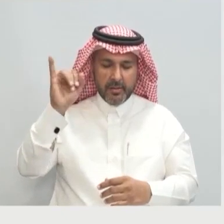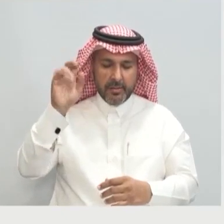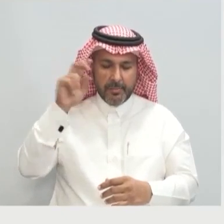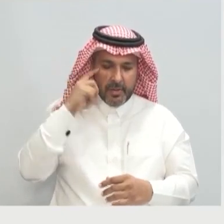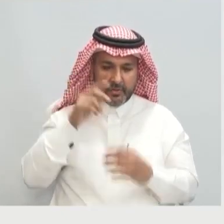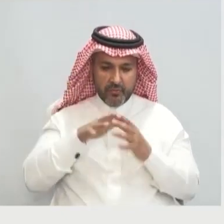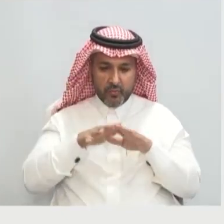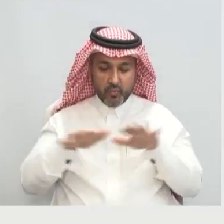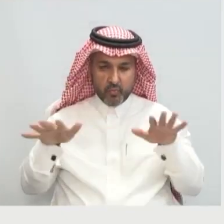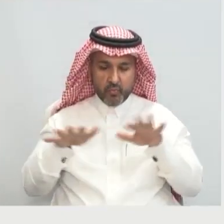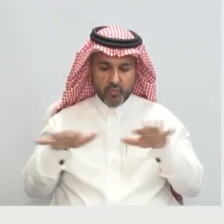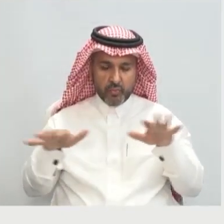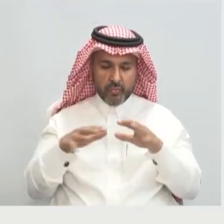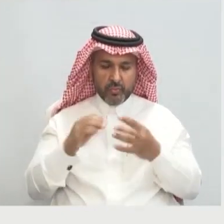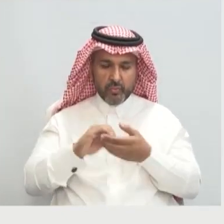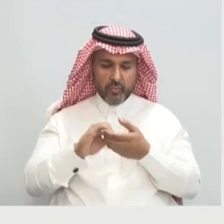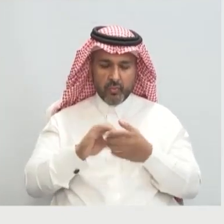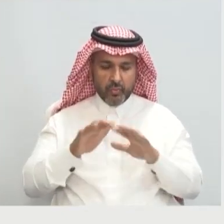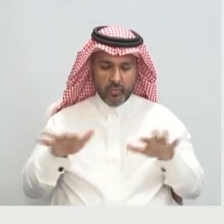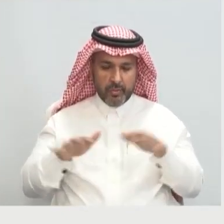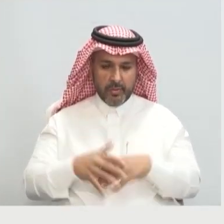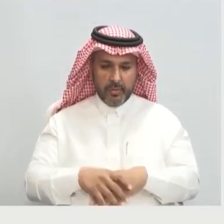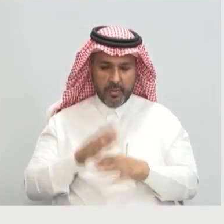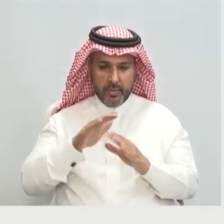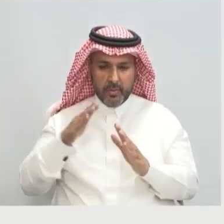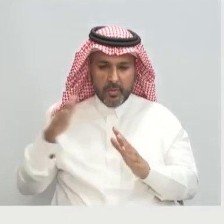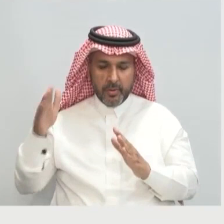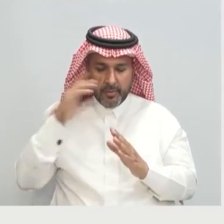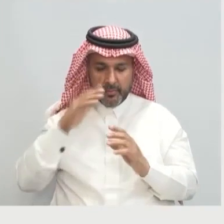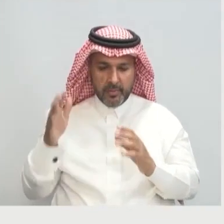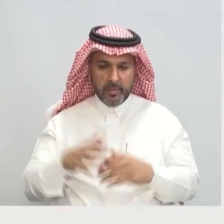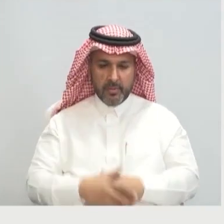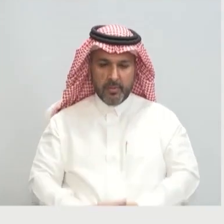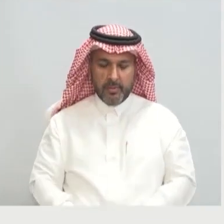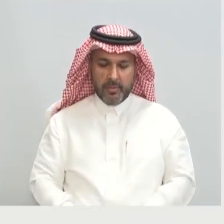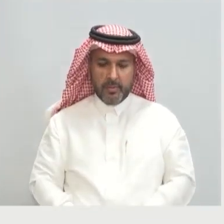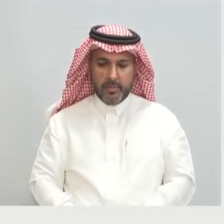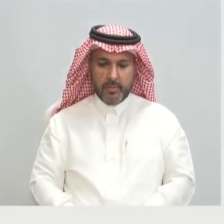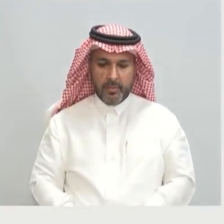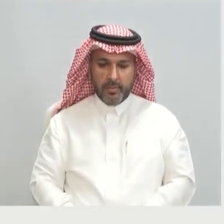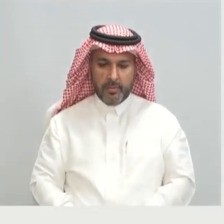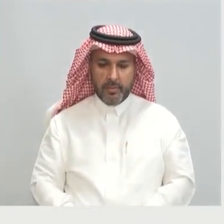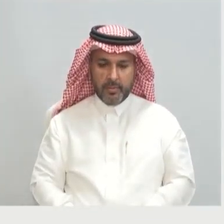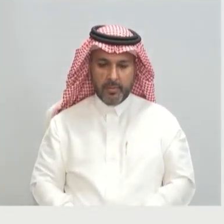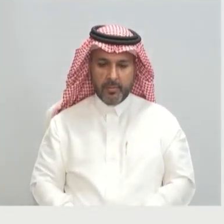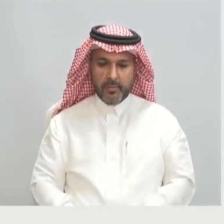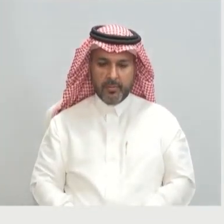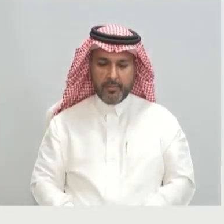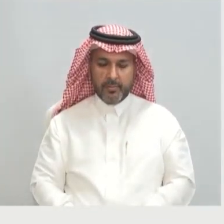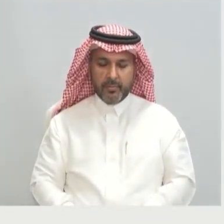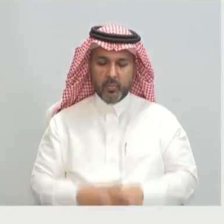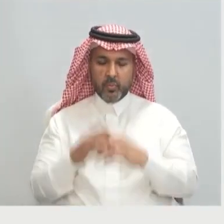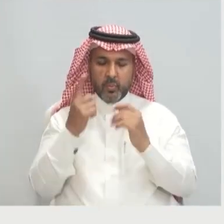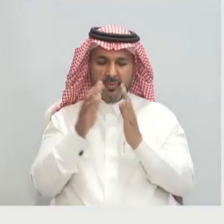جميع الاقسام في التسويق في المبيع في الهندسه وهي تعمل في التصنيع نجد البعض لا